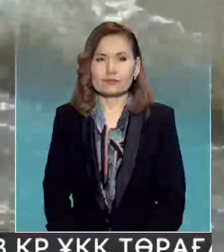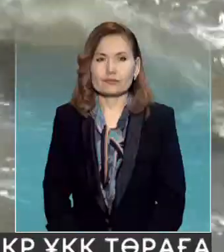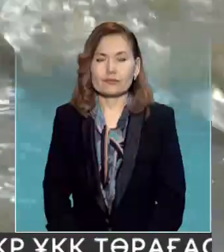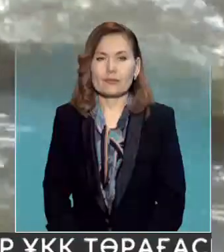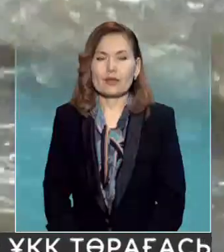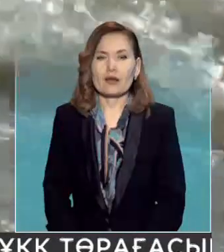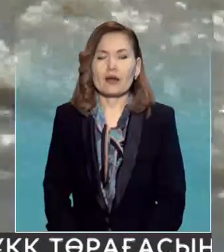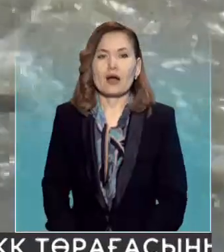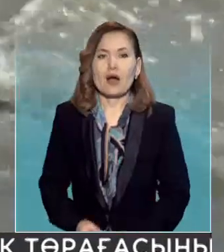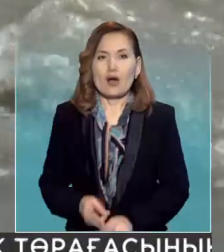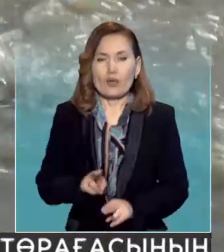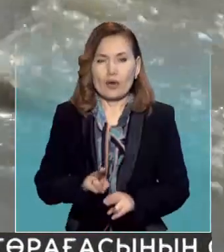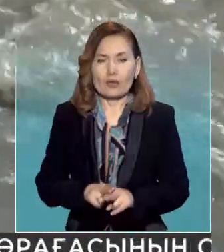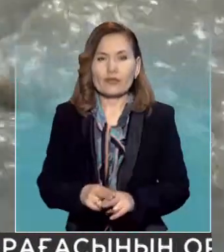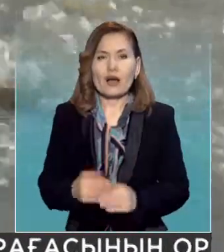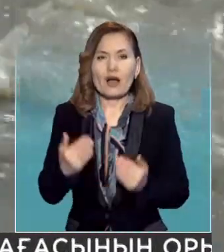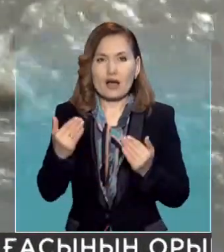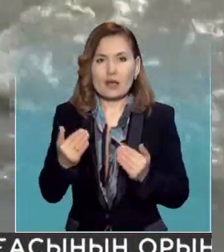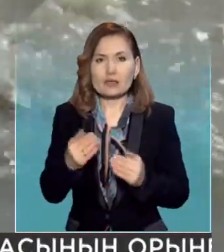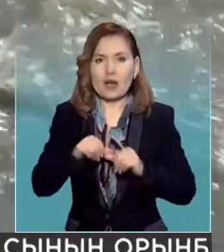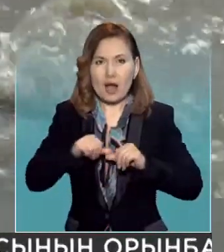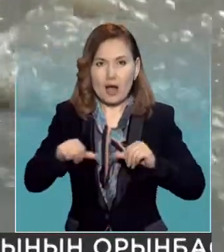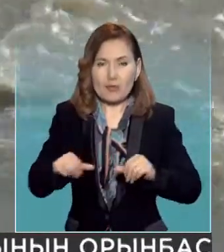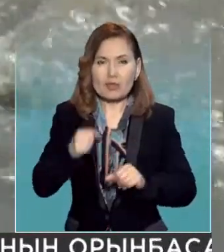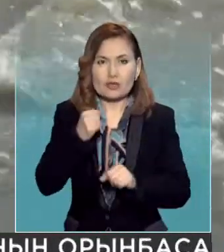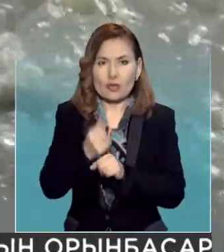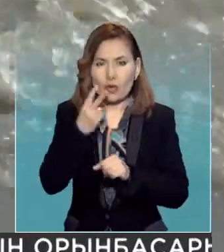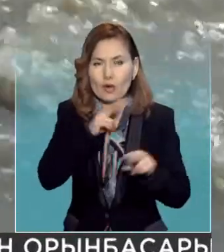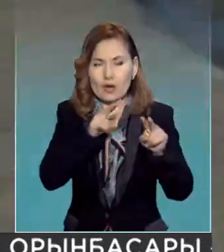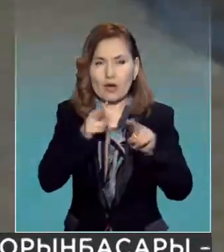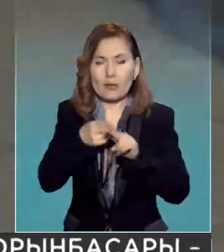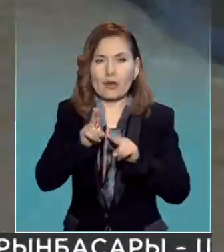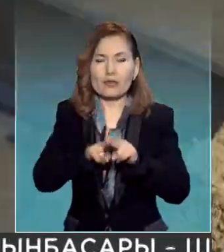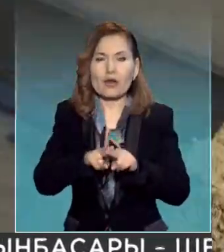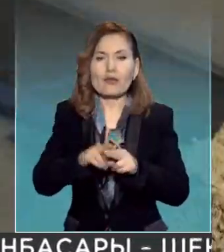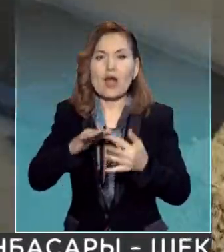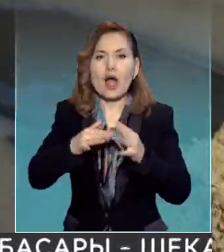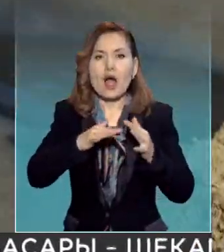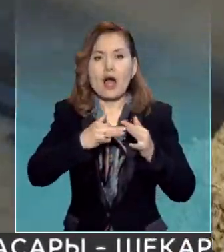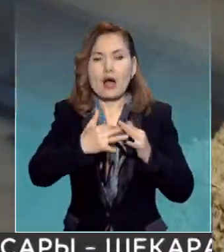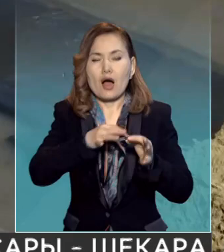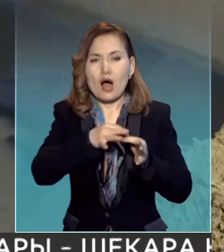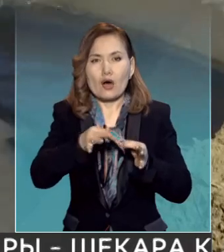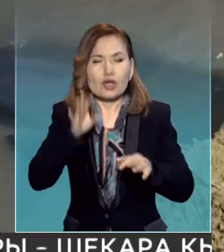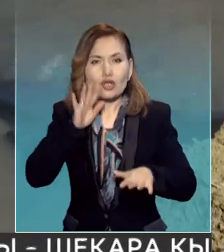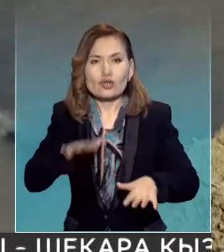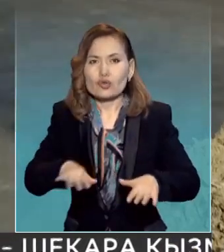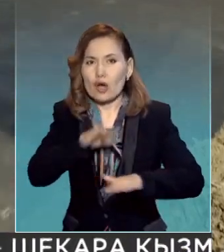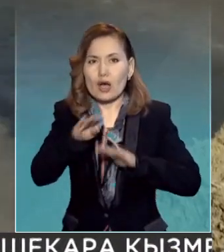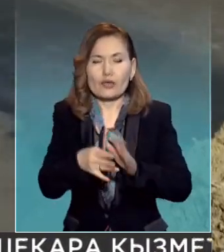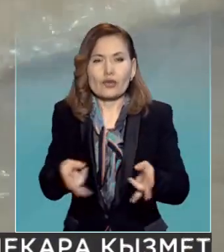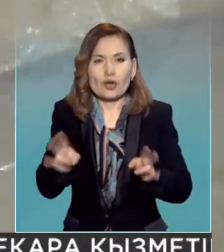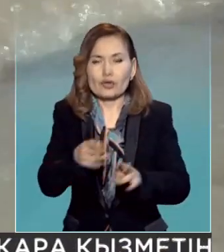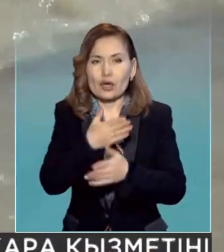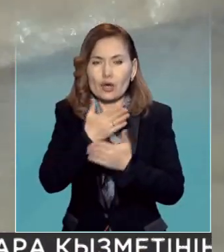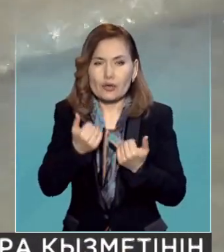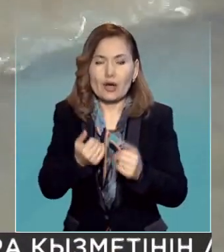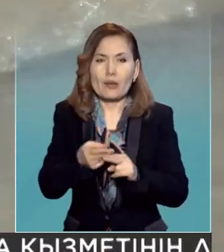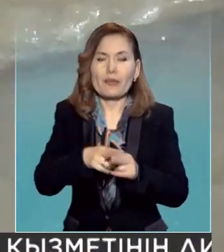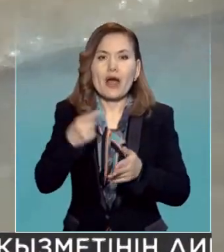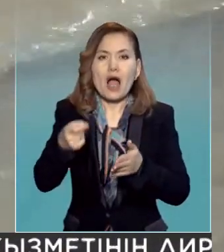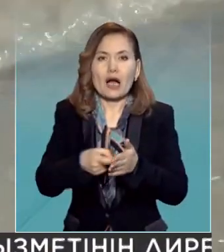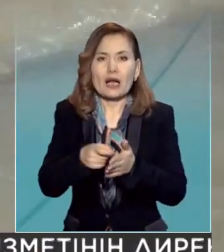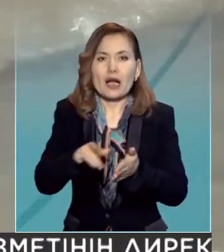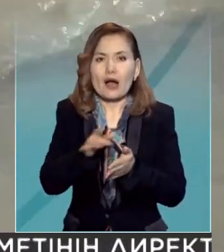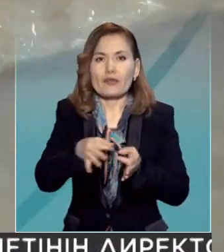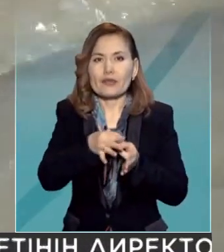Жалпы жағдайда жағдай тұрақты, өңірде су басқан елді мекендер жоқ. Кеше кешкілік Қарағанды Аягөз Бұғаз тасжолының